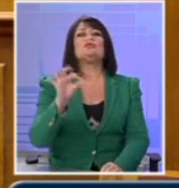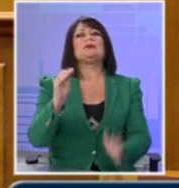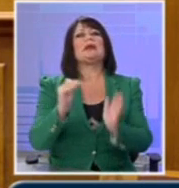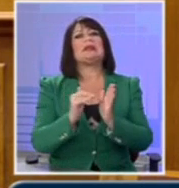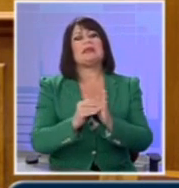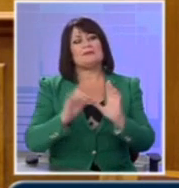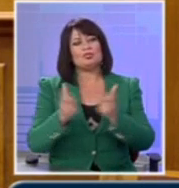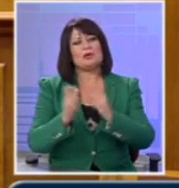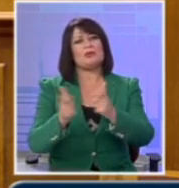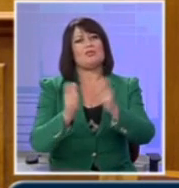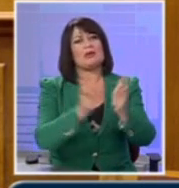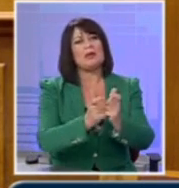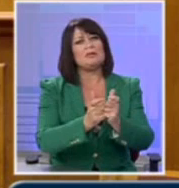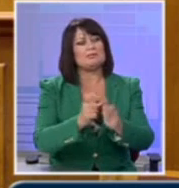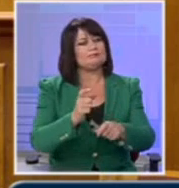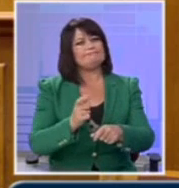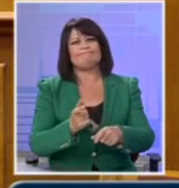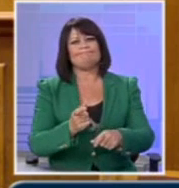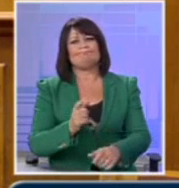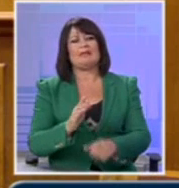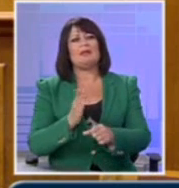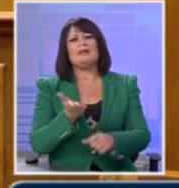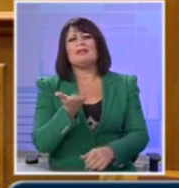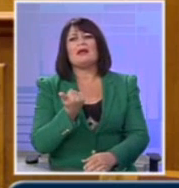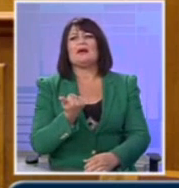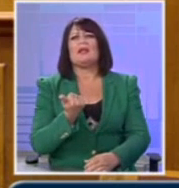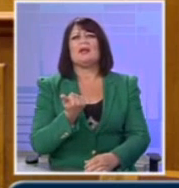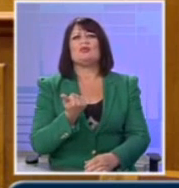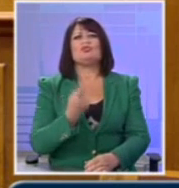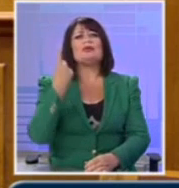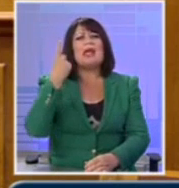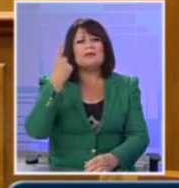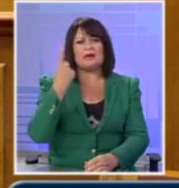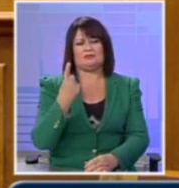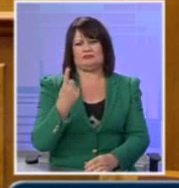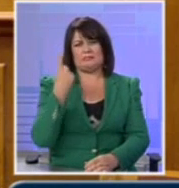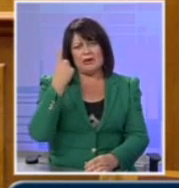350.000 νοικοκυριά δεν έχουν ούτε ένα εργαζόμενο μέλος.